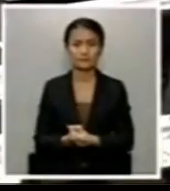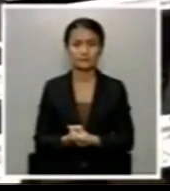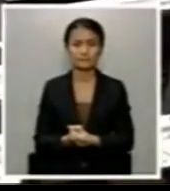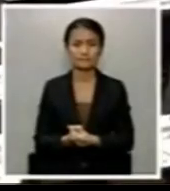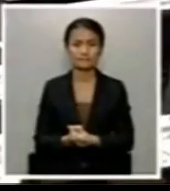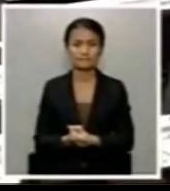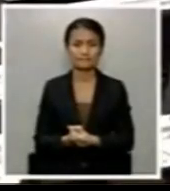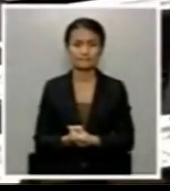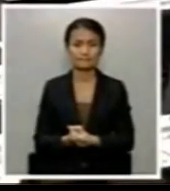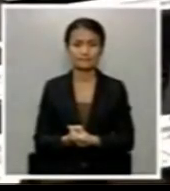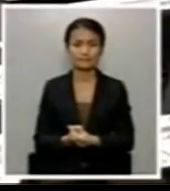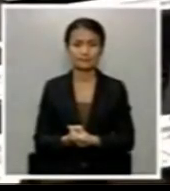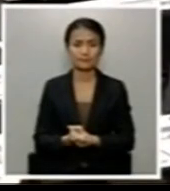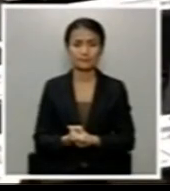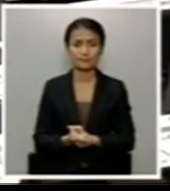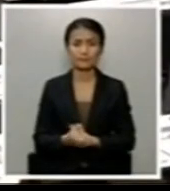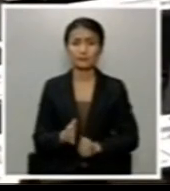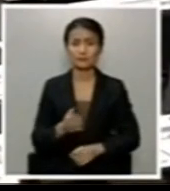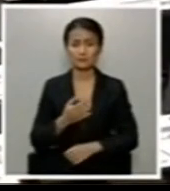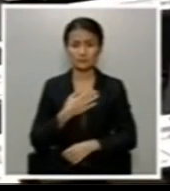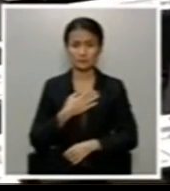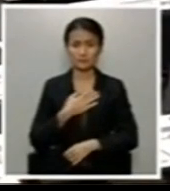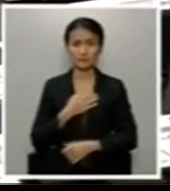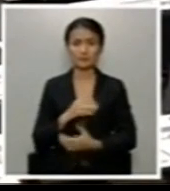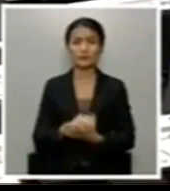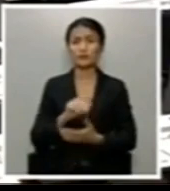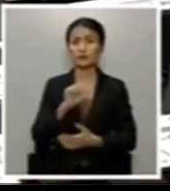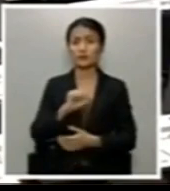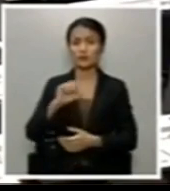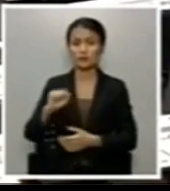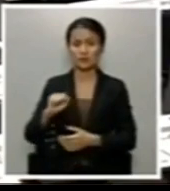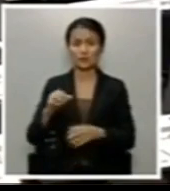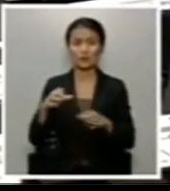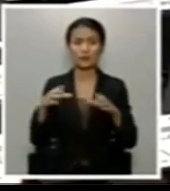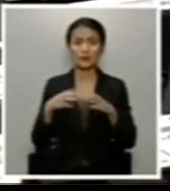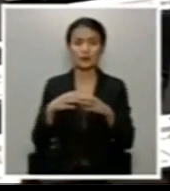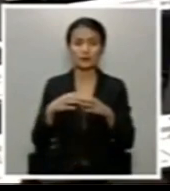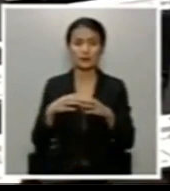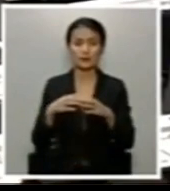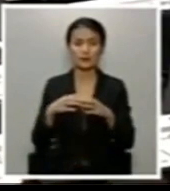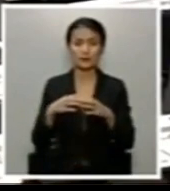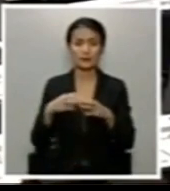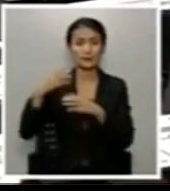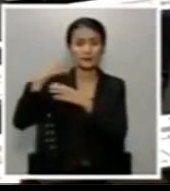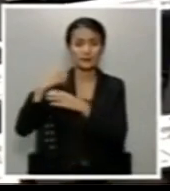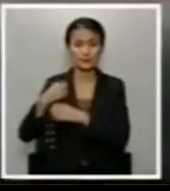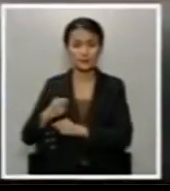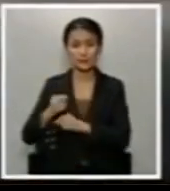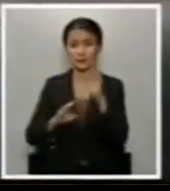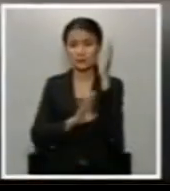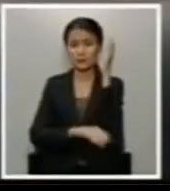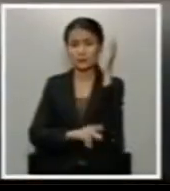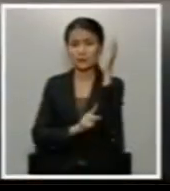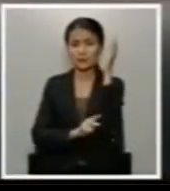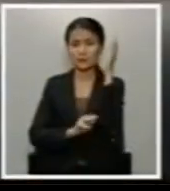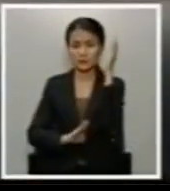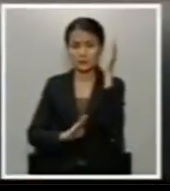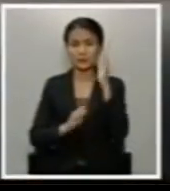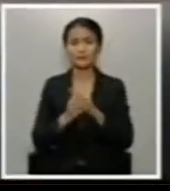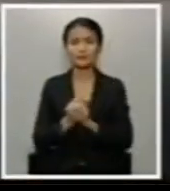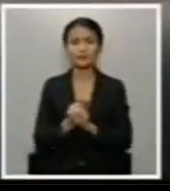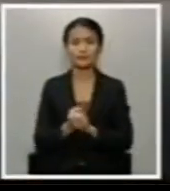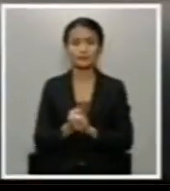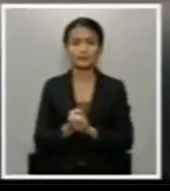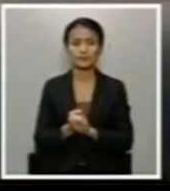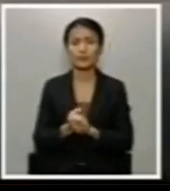เรียนท่านประธานดิฉันพิมพ์ระพีพันธุ์พิชาติกุลสสบัญชีรายชื่อพรรคประชาธิปัตย์จากสมุทรกระบี่ค่ะเรื่องของคล